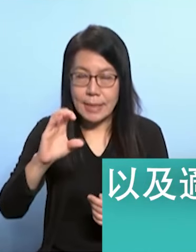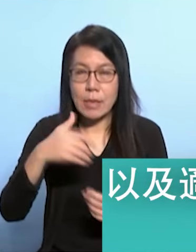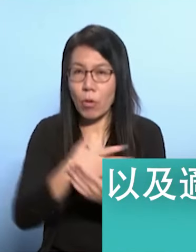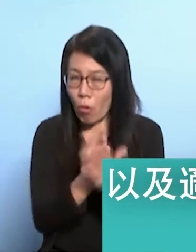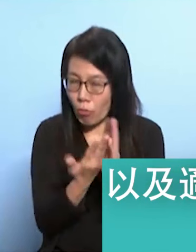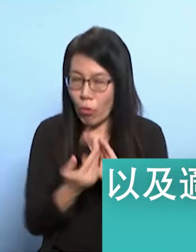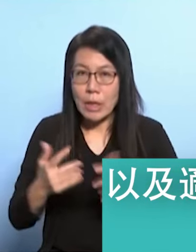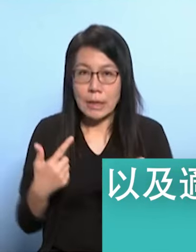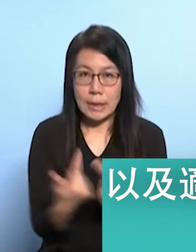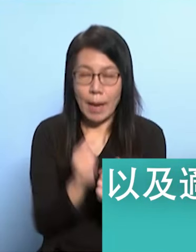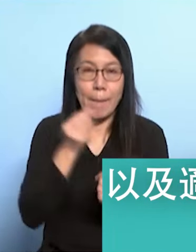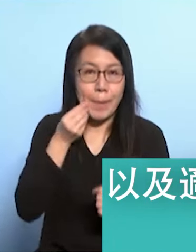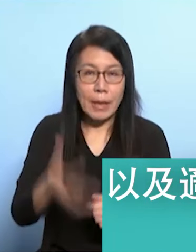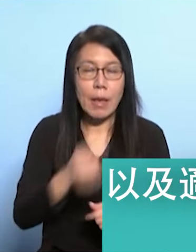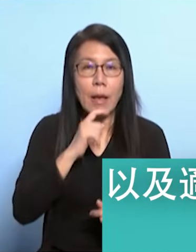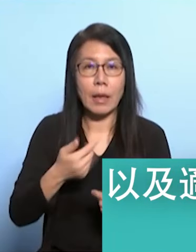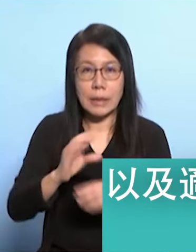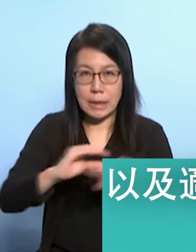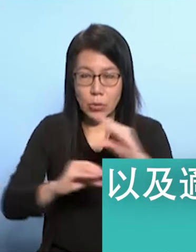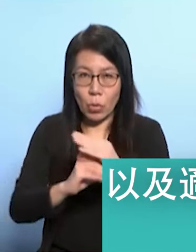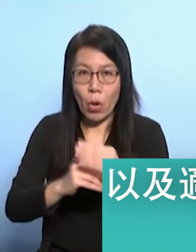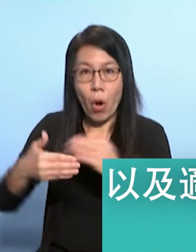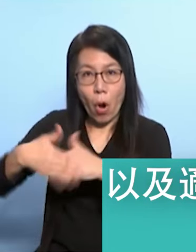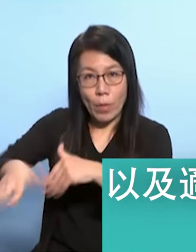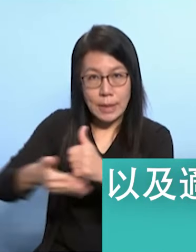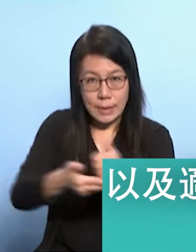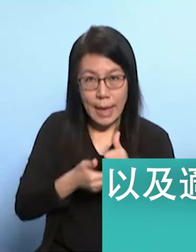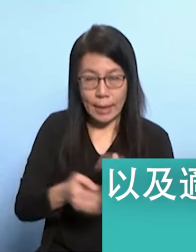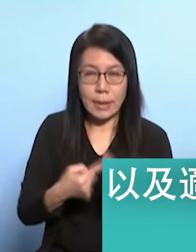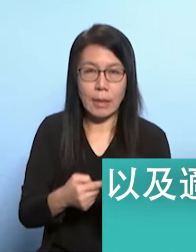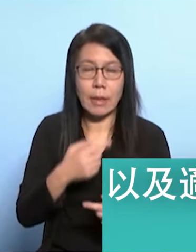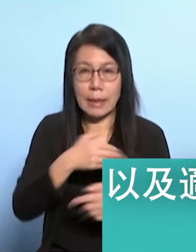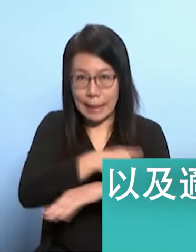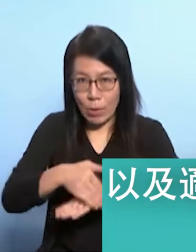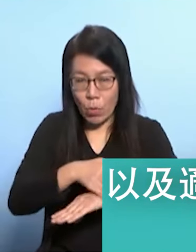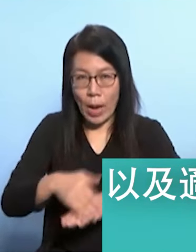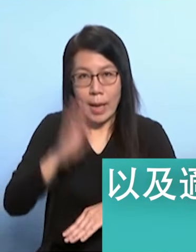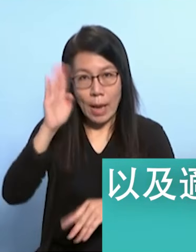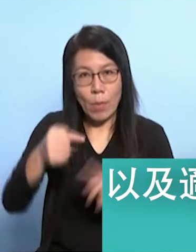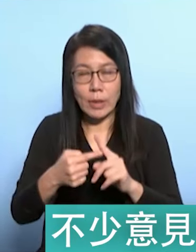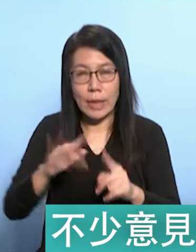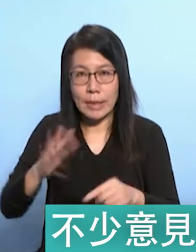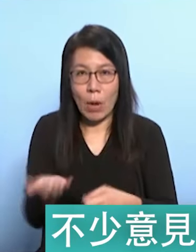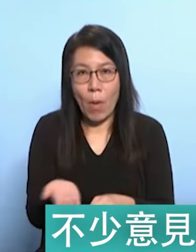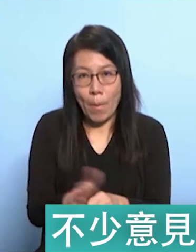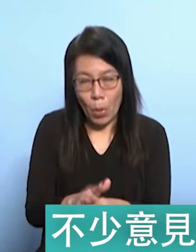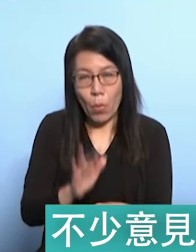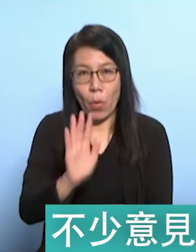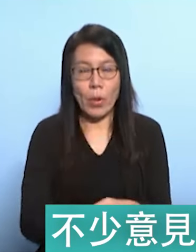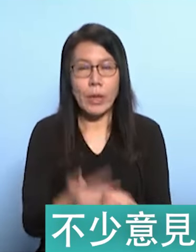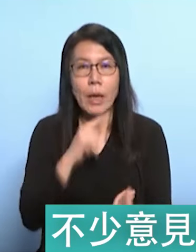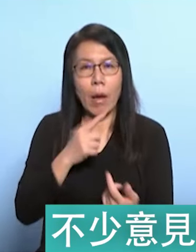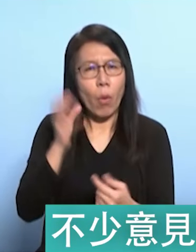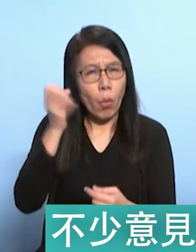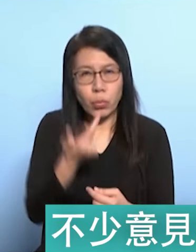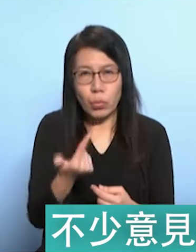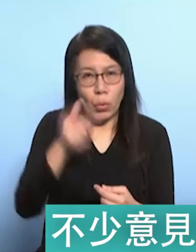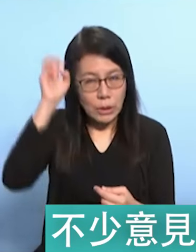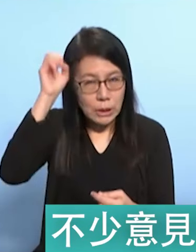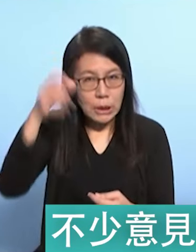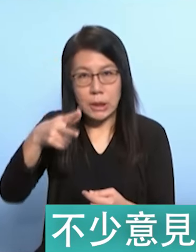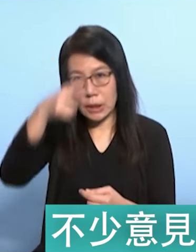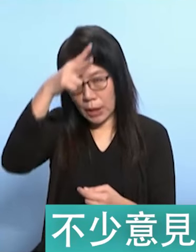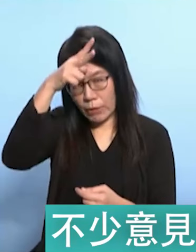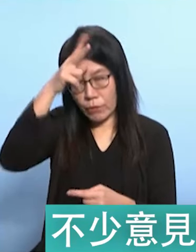及適度放寬建造業輸入勞工計劃，以舒緩人手不足。不少意見都是獲得當